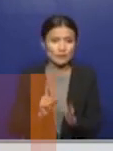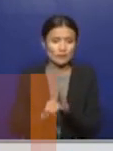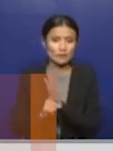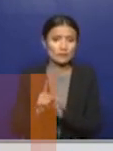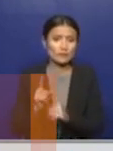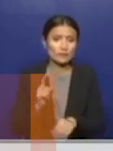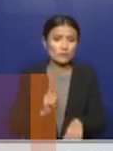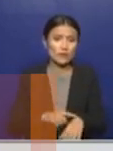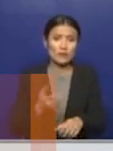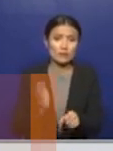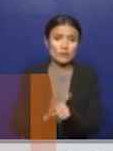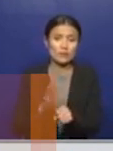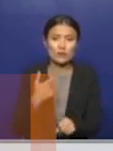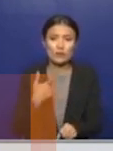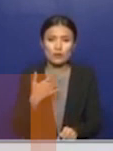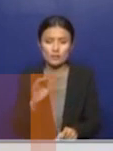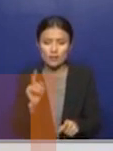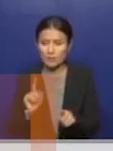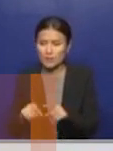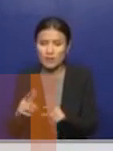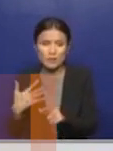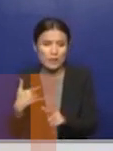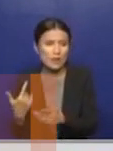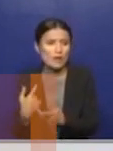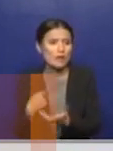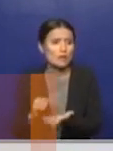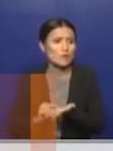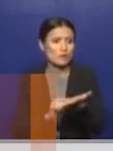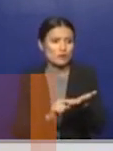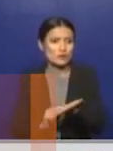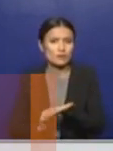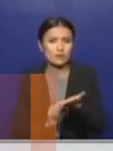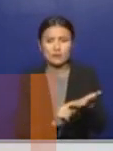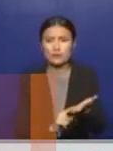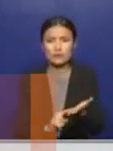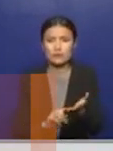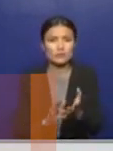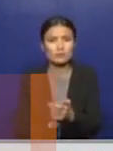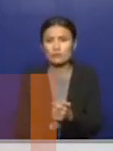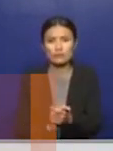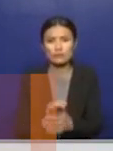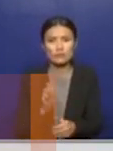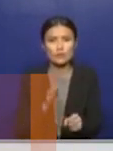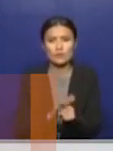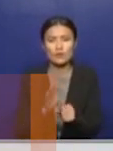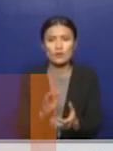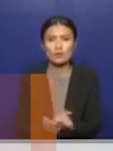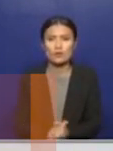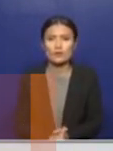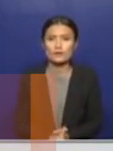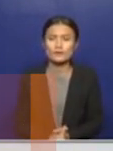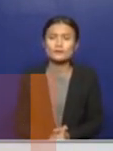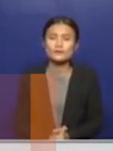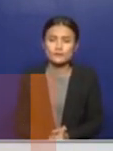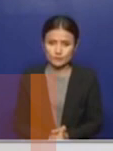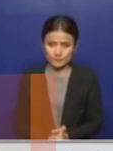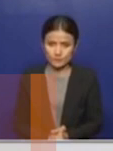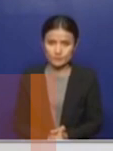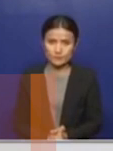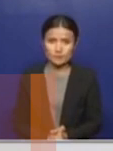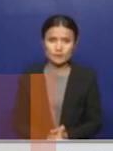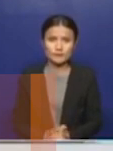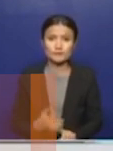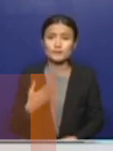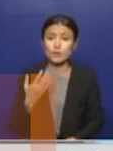ผู้มีอำนาจได้รับทราบเพื่อได้สั่งการเพื่อที่จะหยุดคุกคามของเขาได้ทันที ท่านออกไปความจริง5นาทีไม่ใช่